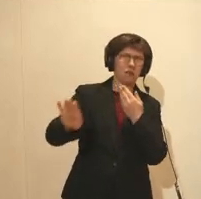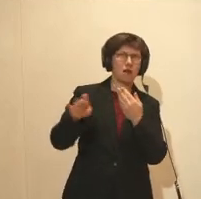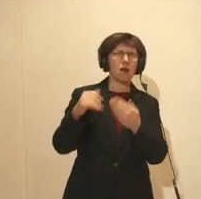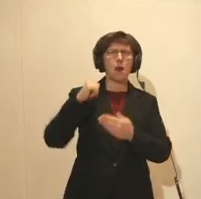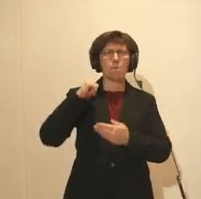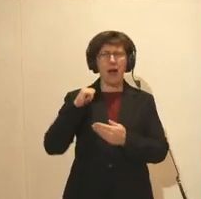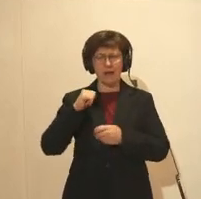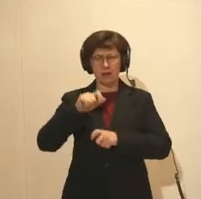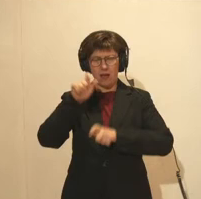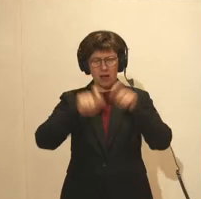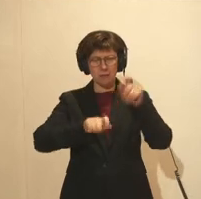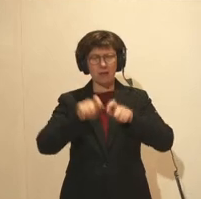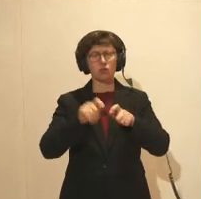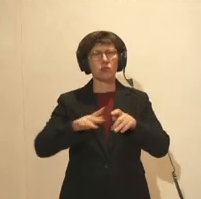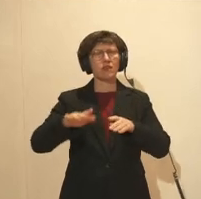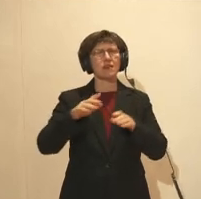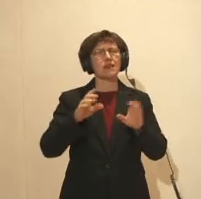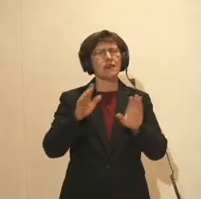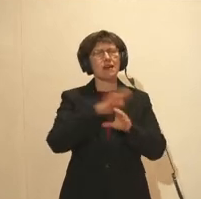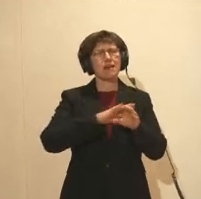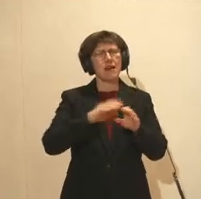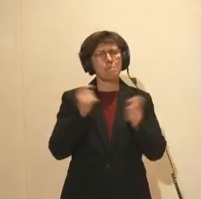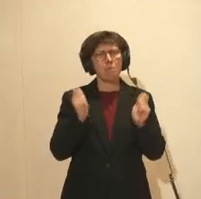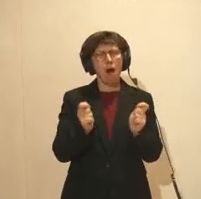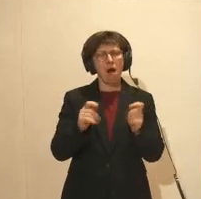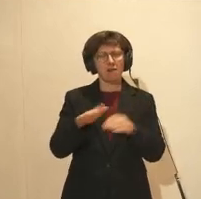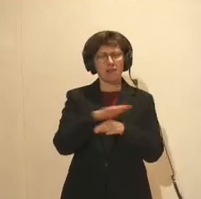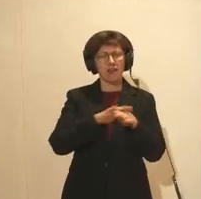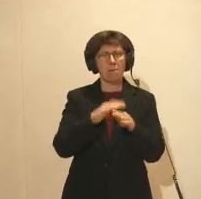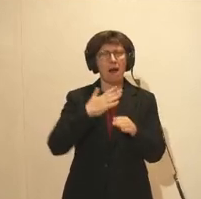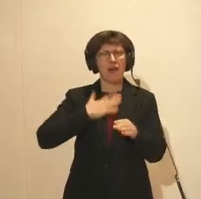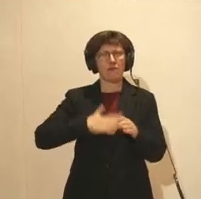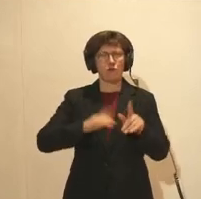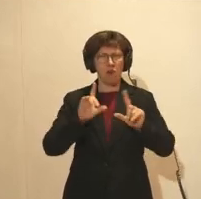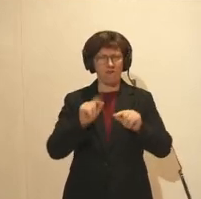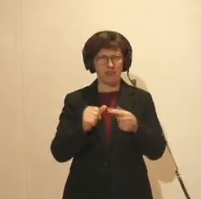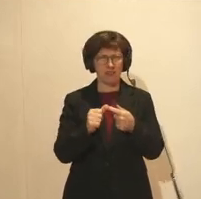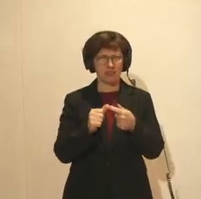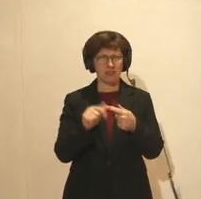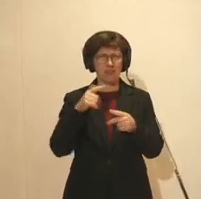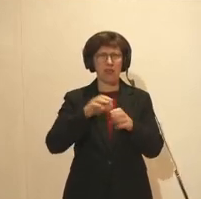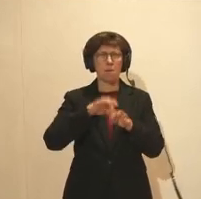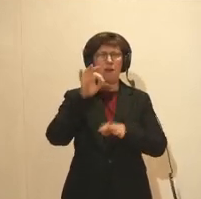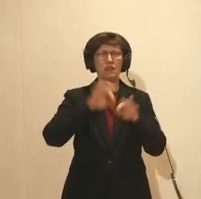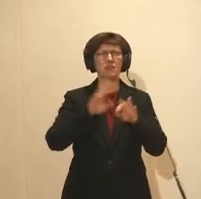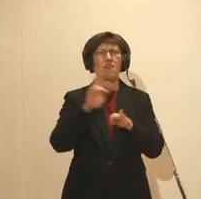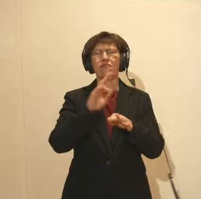menschen zum mars denn das würde ich dir gemessen der